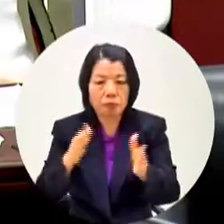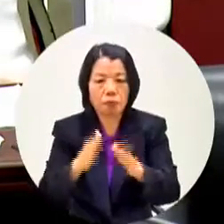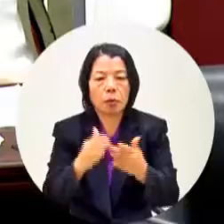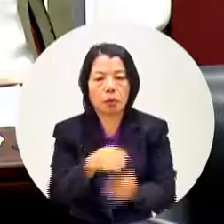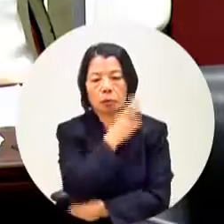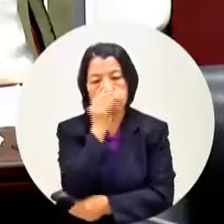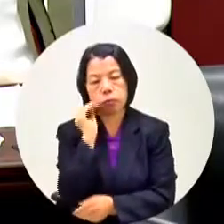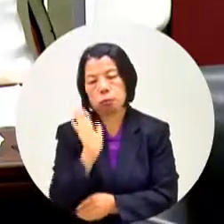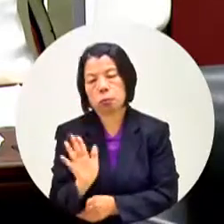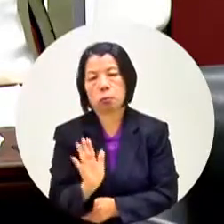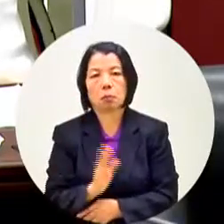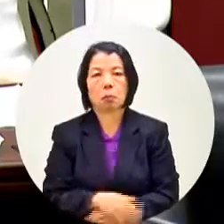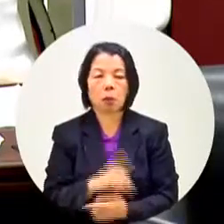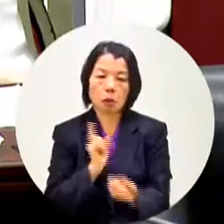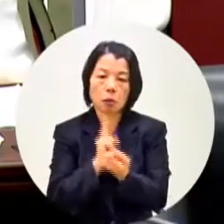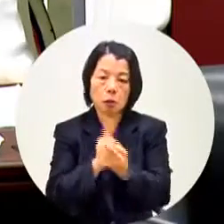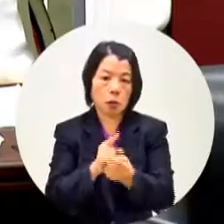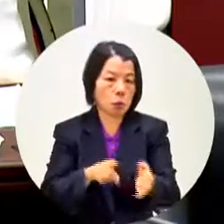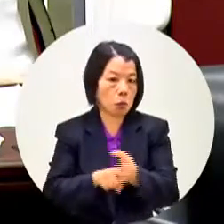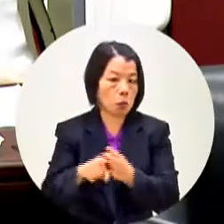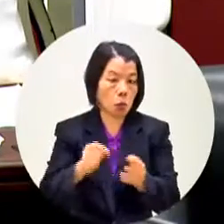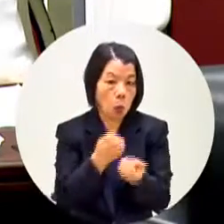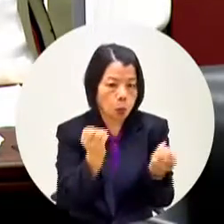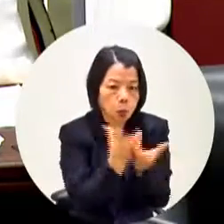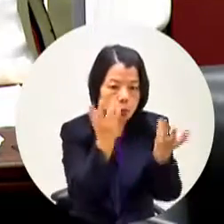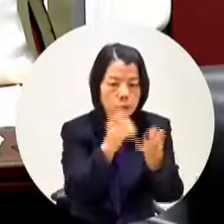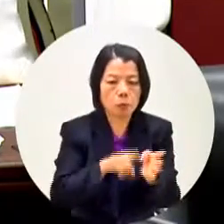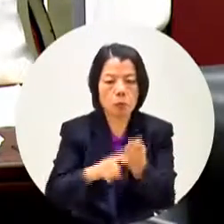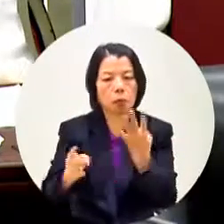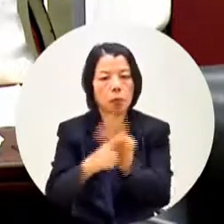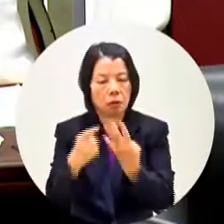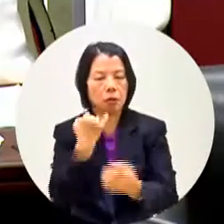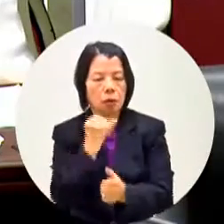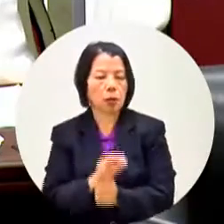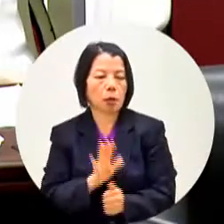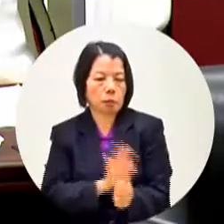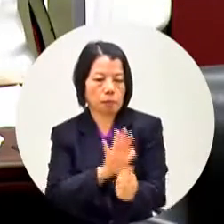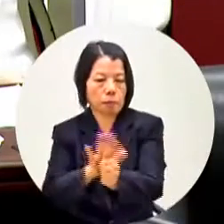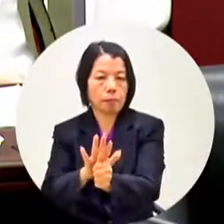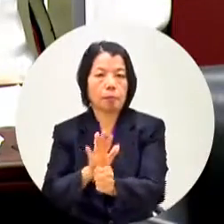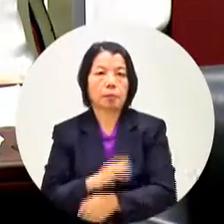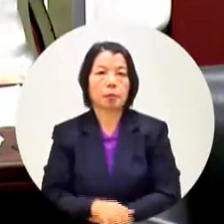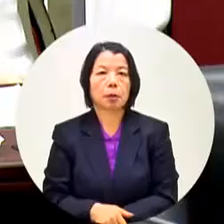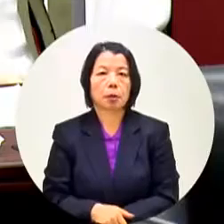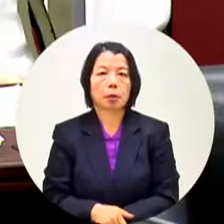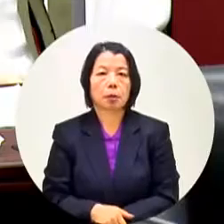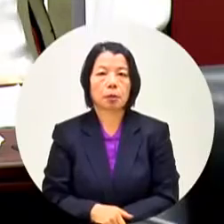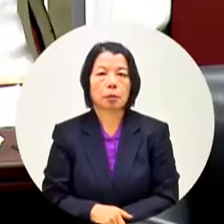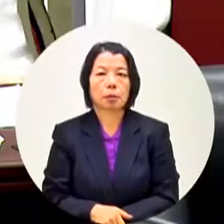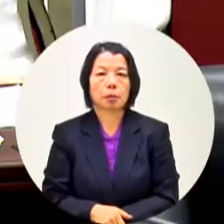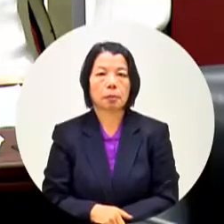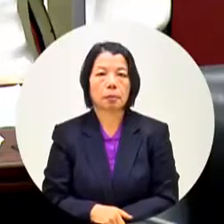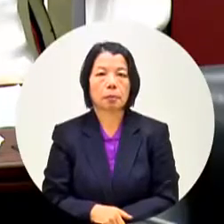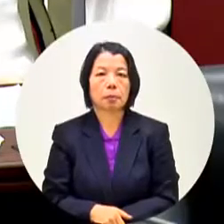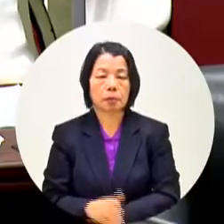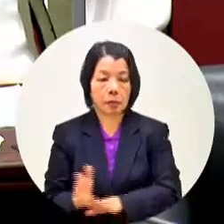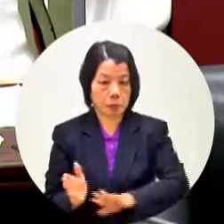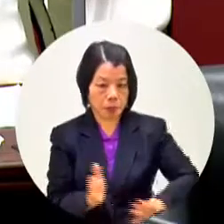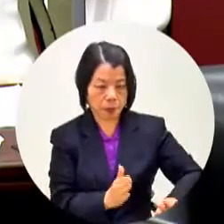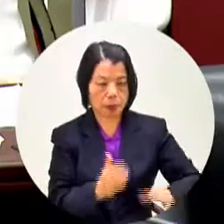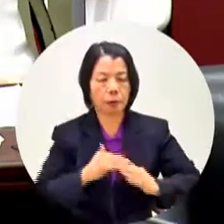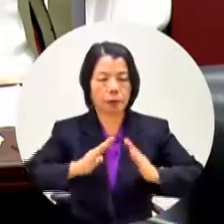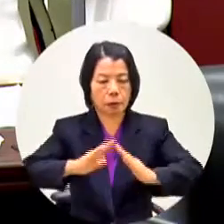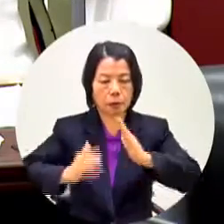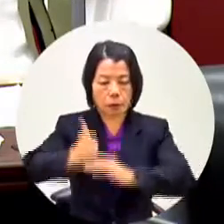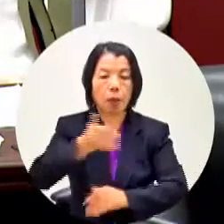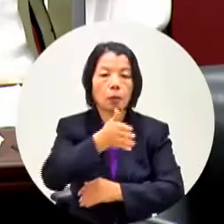希望我们成立农渔专业小组，不要头痛医头，脚痛医脚，让我们遇到的灾害或者是